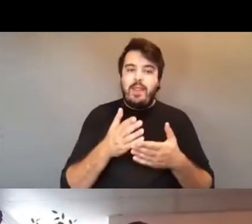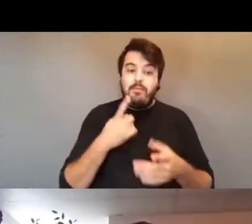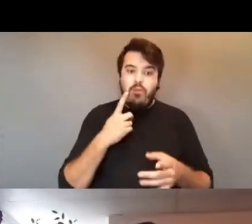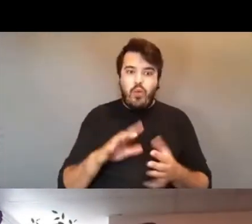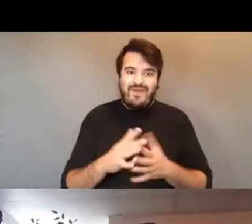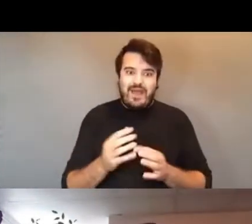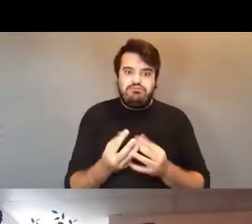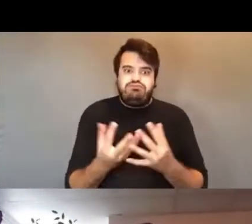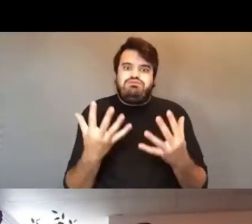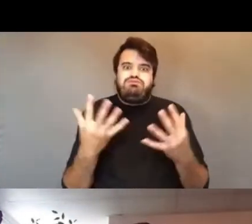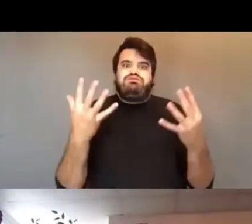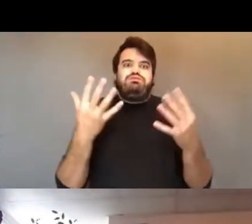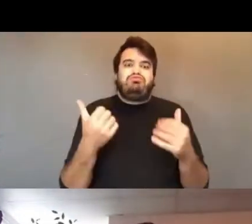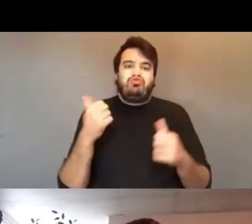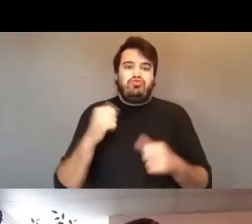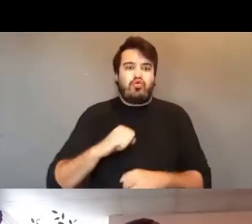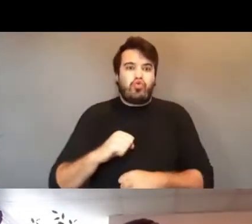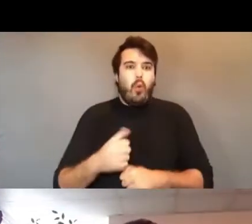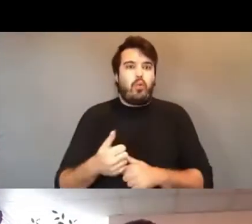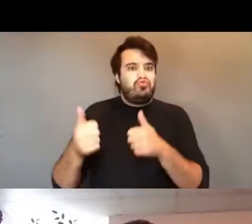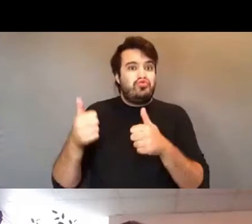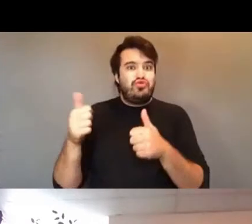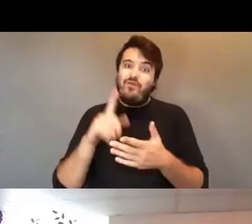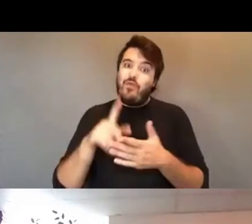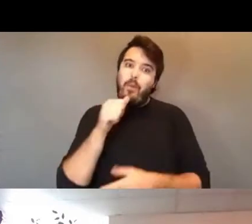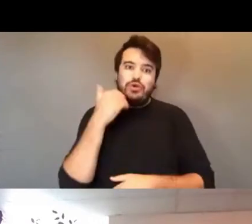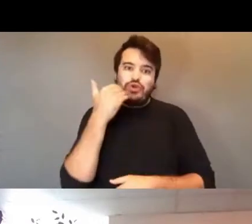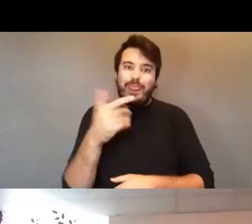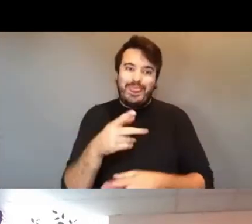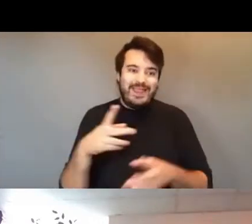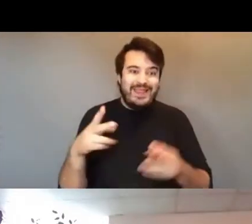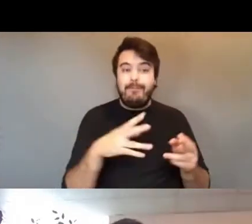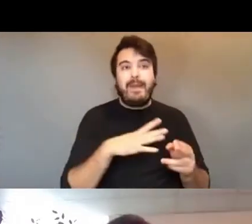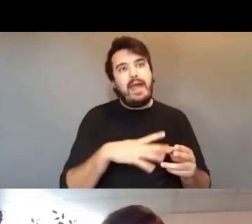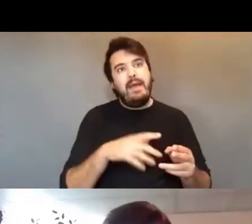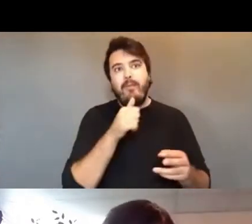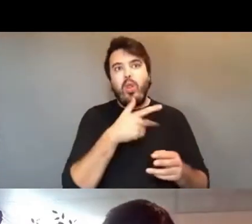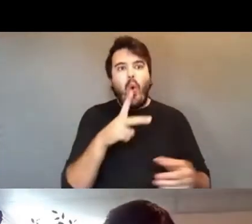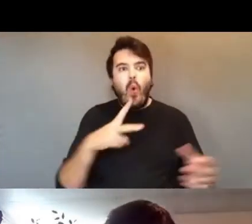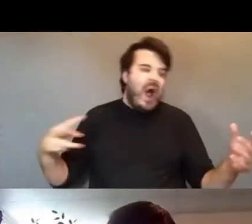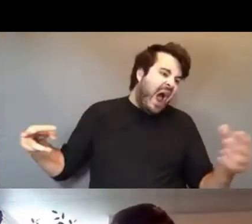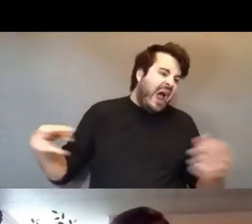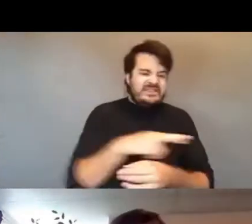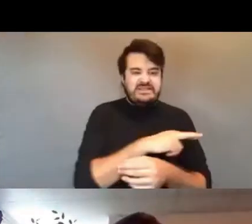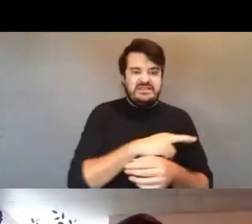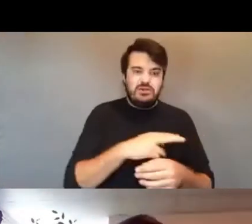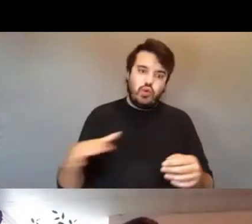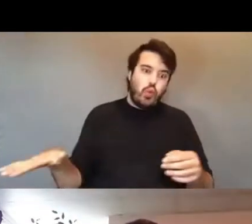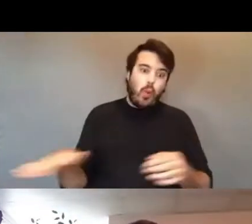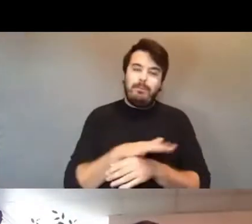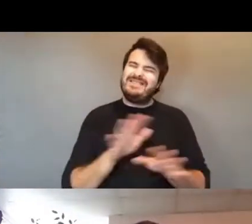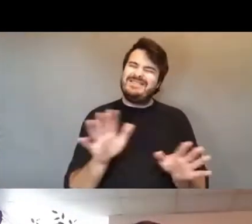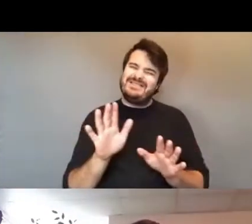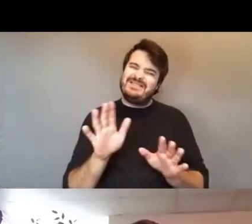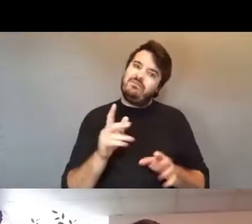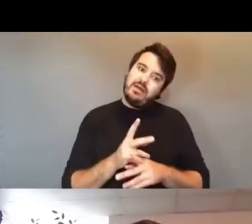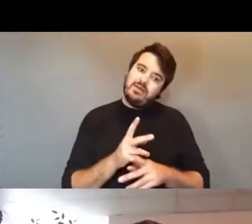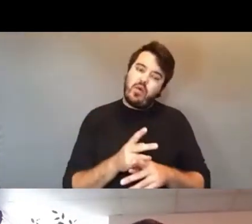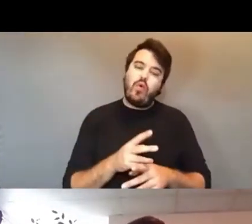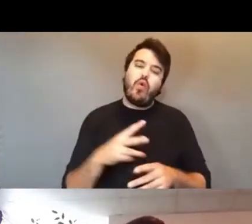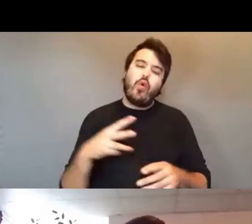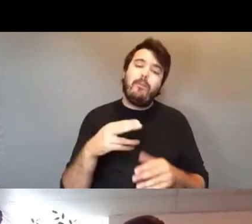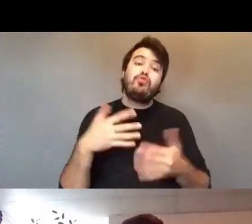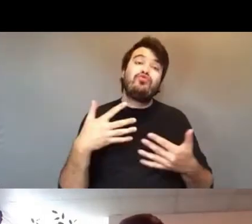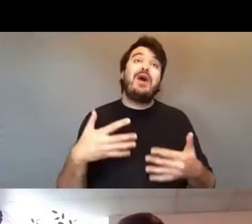plus. Alors, n'hésitez pas. Mais en même temps, on ne veut pas ravager le plant et tout couper. Par contre, couper souvent,